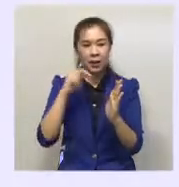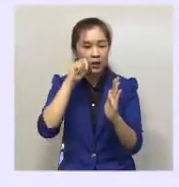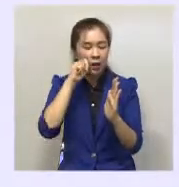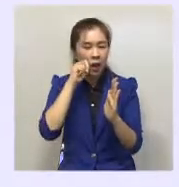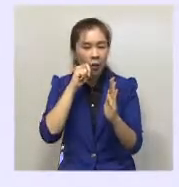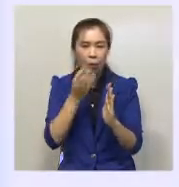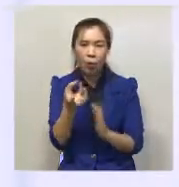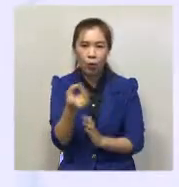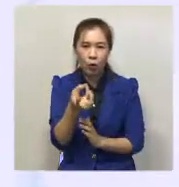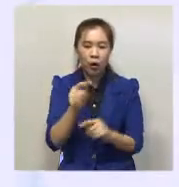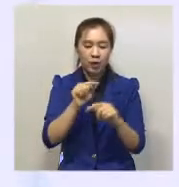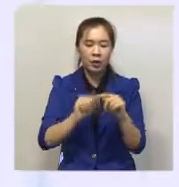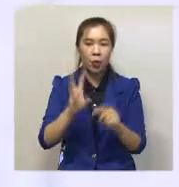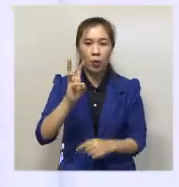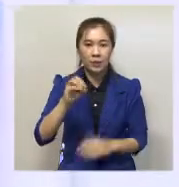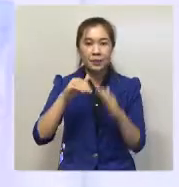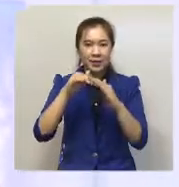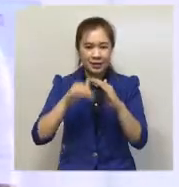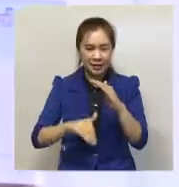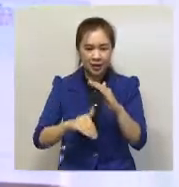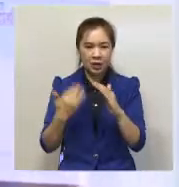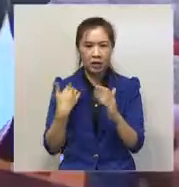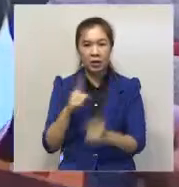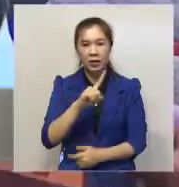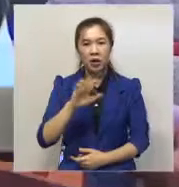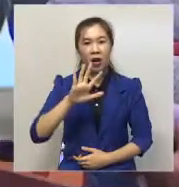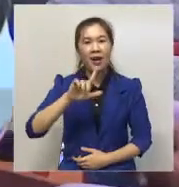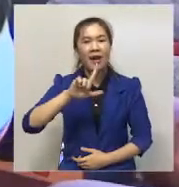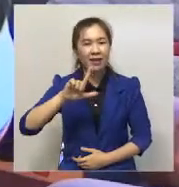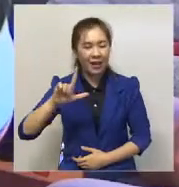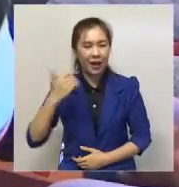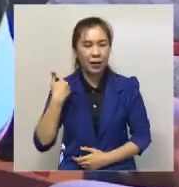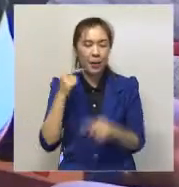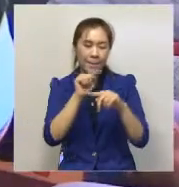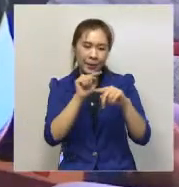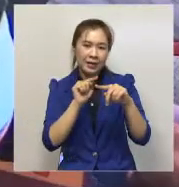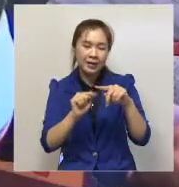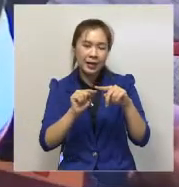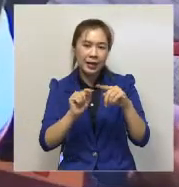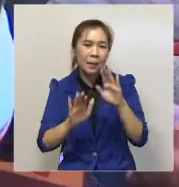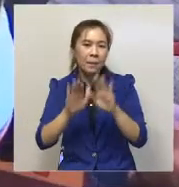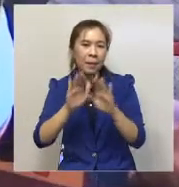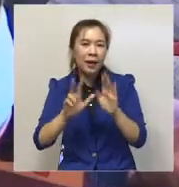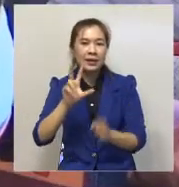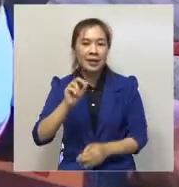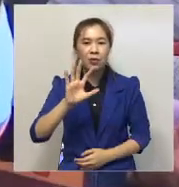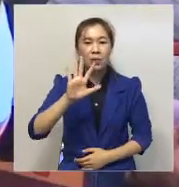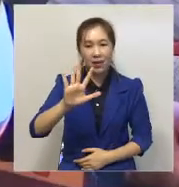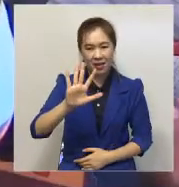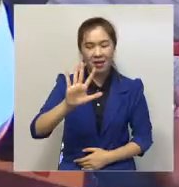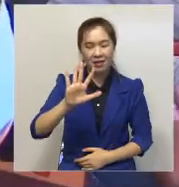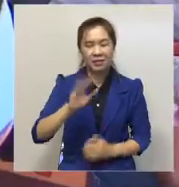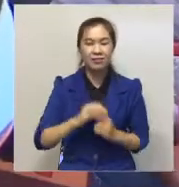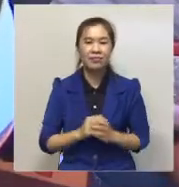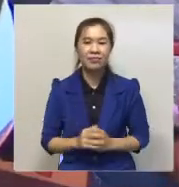กว่า160ปัจจุบันมีน้ำอยู่ที่105ล้านลูกบาศก์เมตรถ้าคิดเป็นเปอร์เซ็นต์ค่ะคิดเป็น 35%